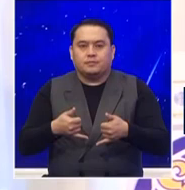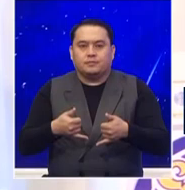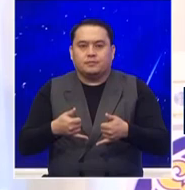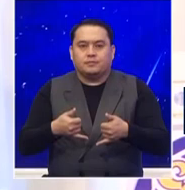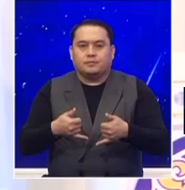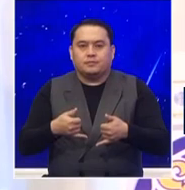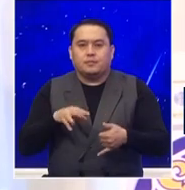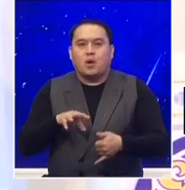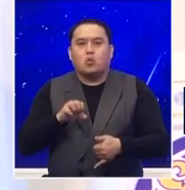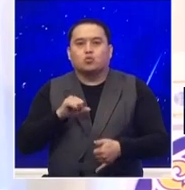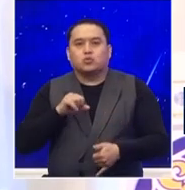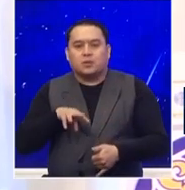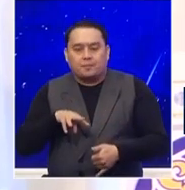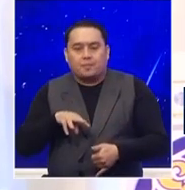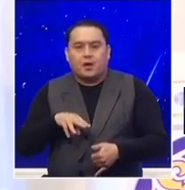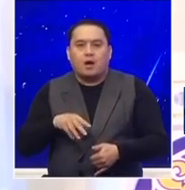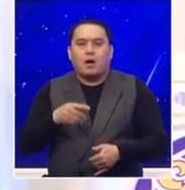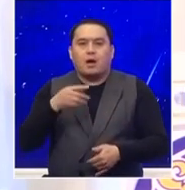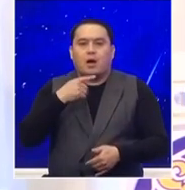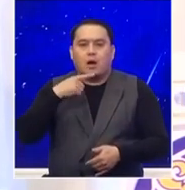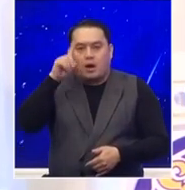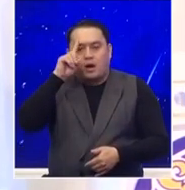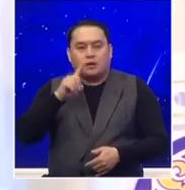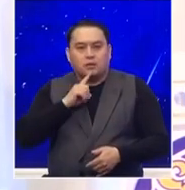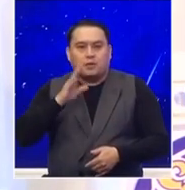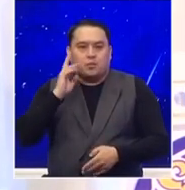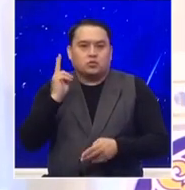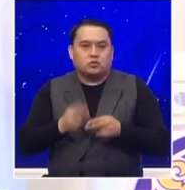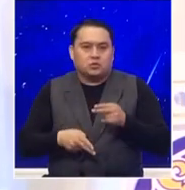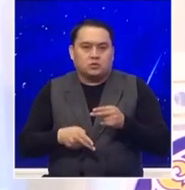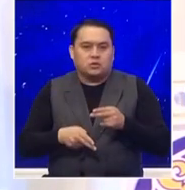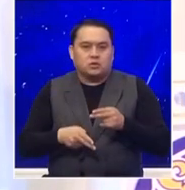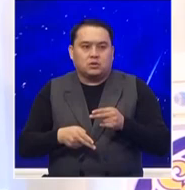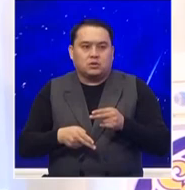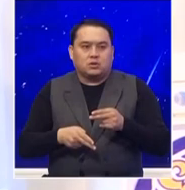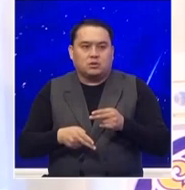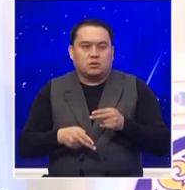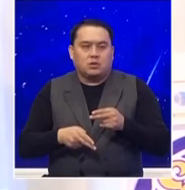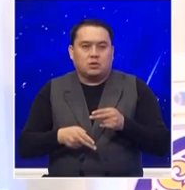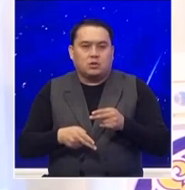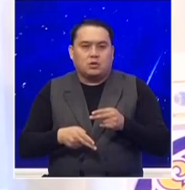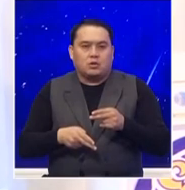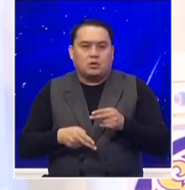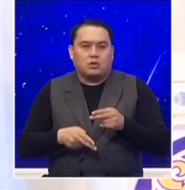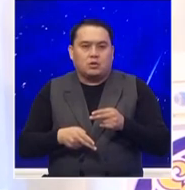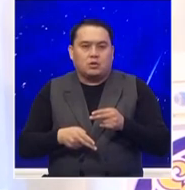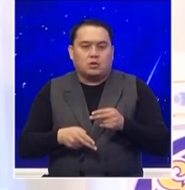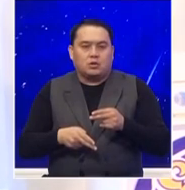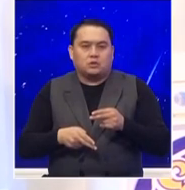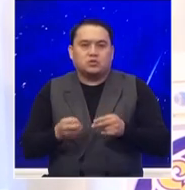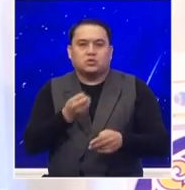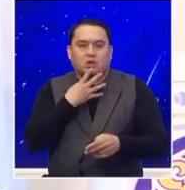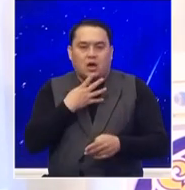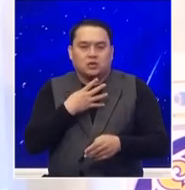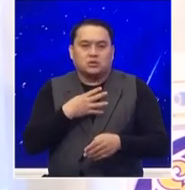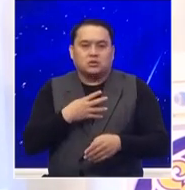айында Дубайдағы әлем кубогы, завершающий дейді, енді ол осылардан жаңағы жақсы